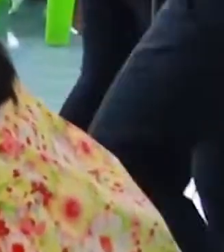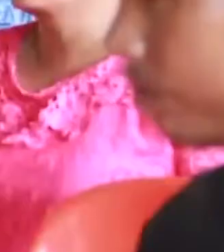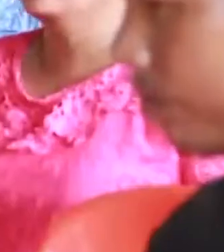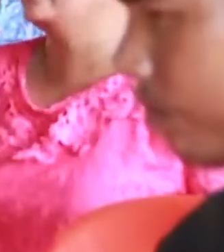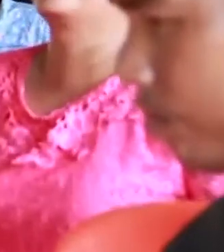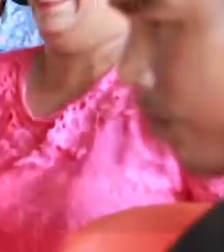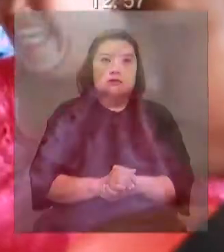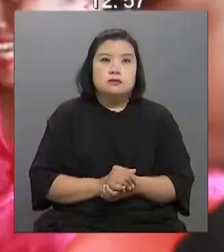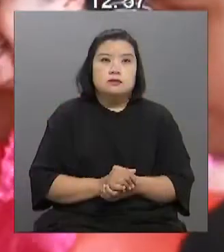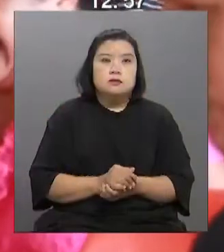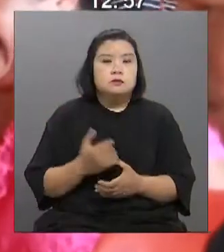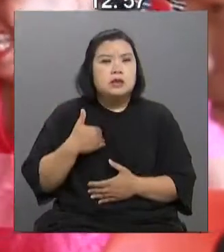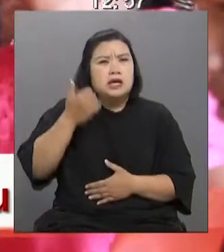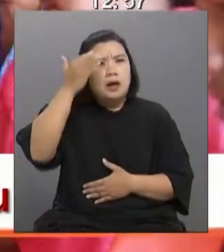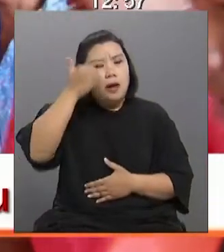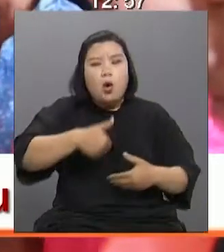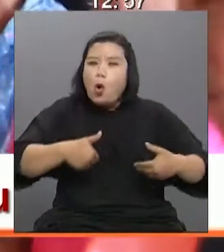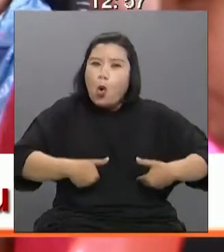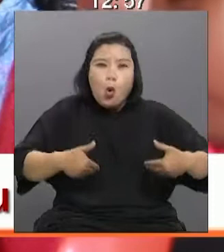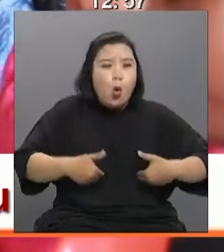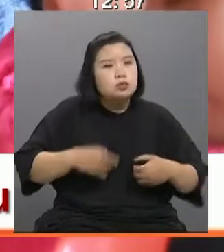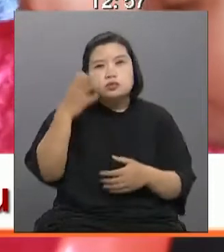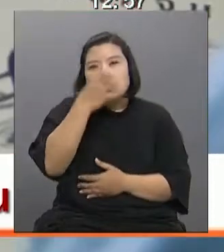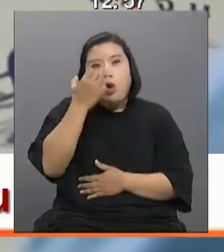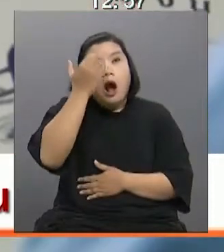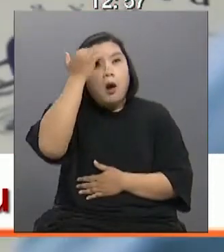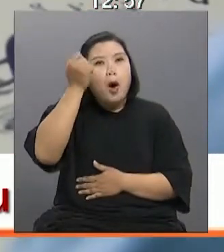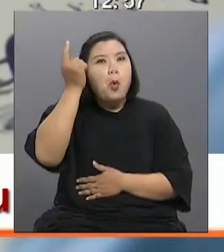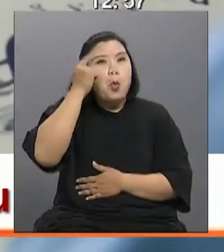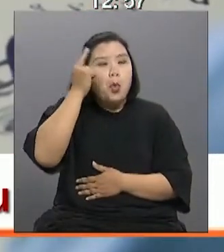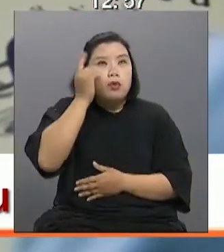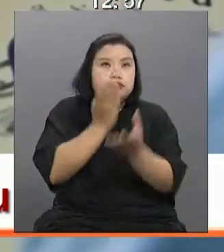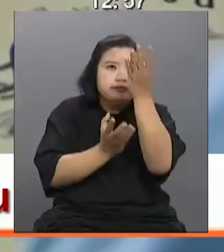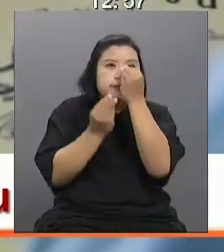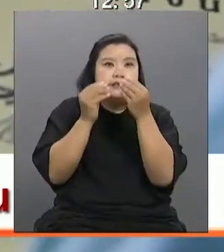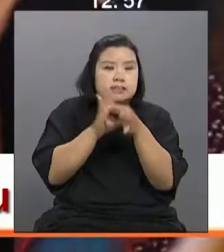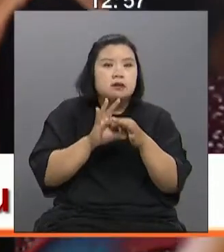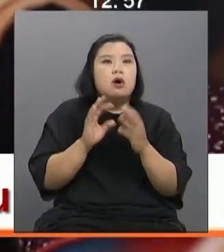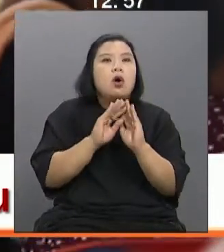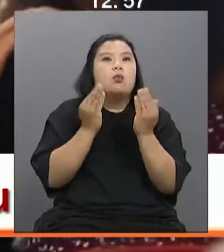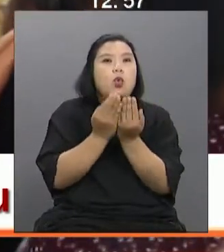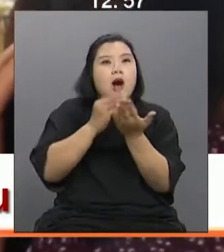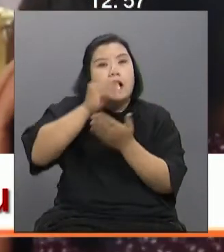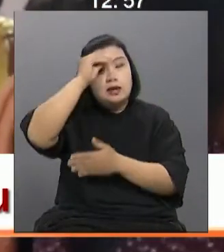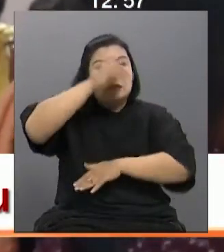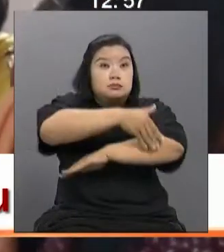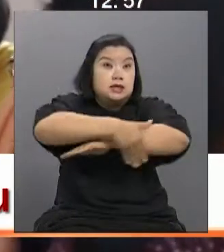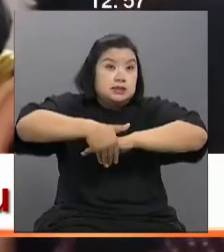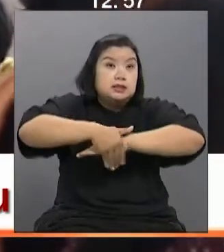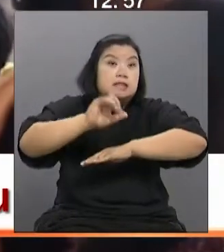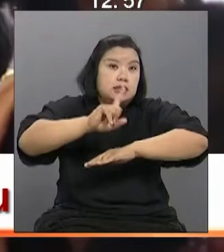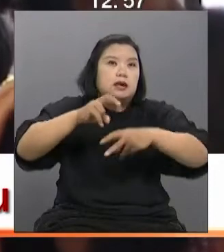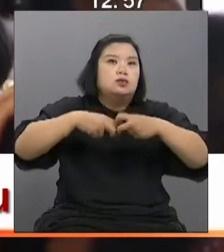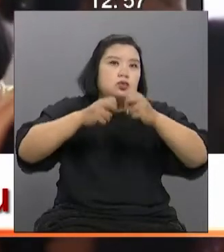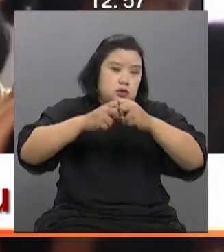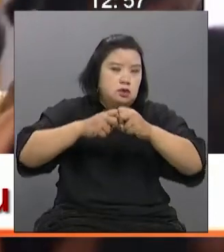เสียงหัวเราะอย่างมีความสุขพร้อมกับการเรียนรู้การทำบัญชีครัวเรือนของชาวบ้านในจังหวัดสุรินทร์ภายใต้โครงการจดแ